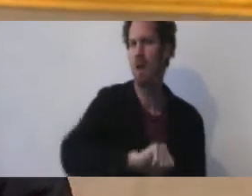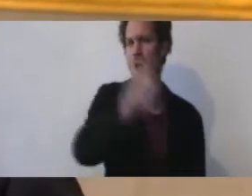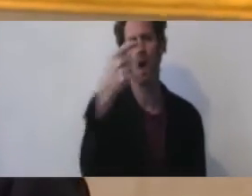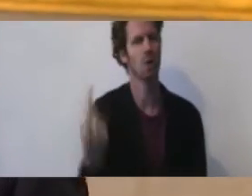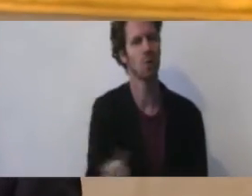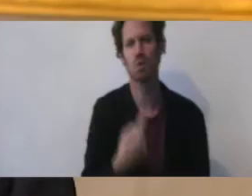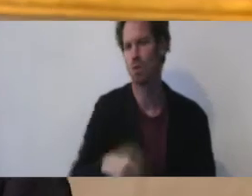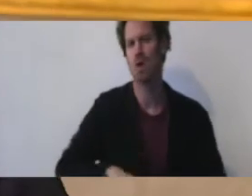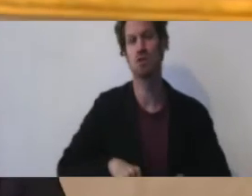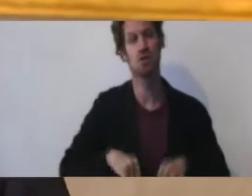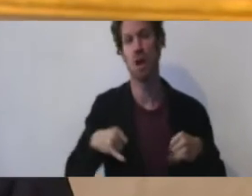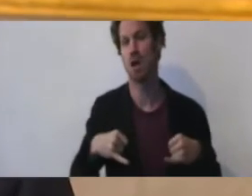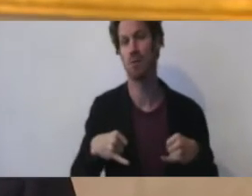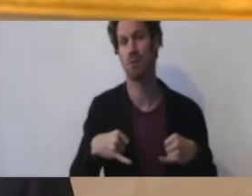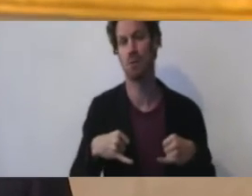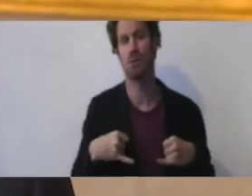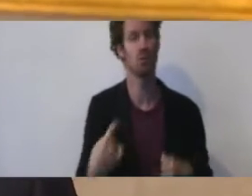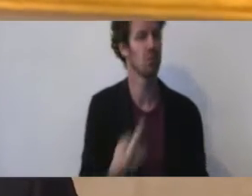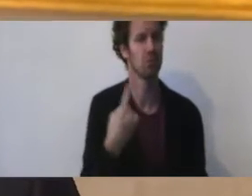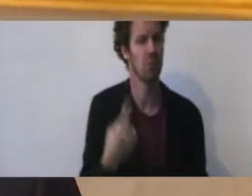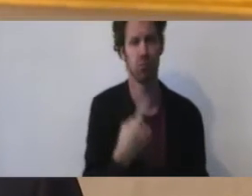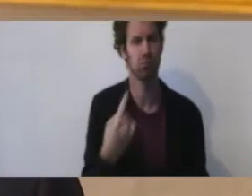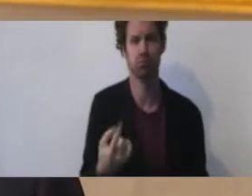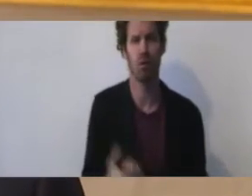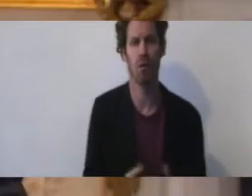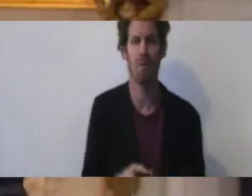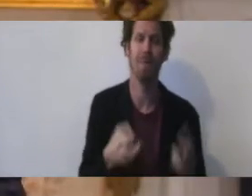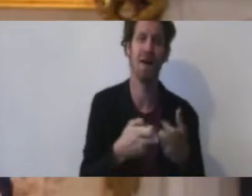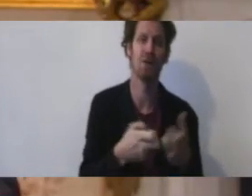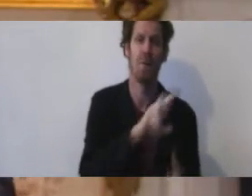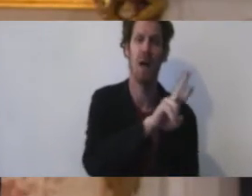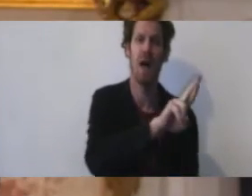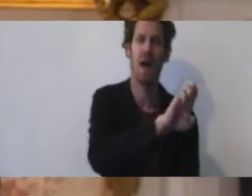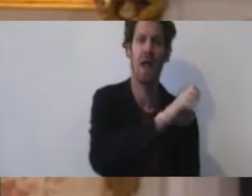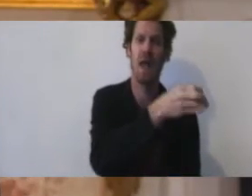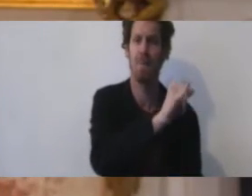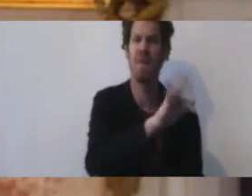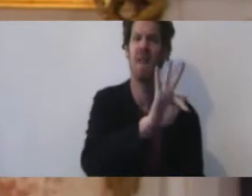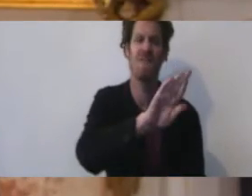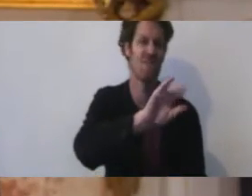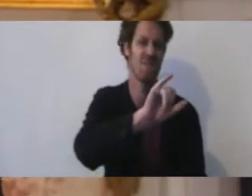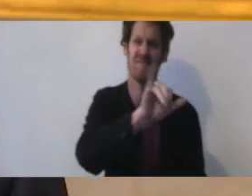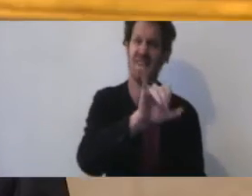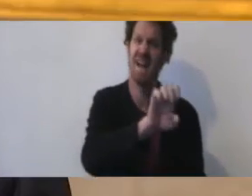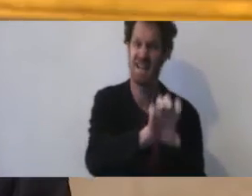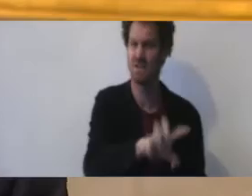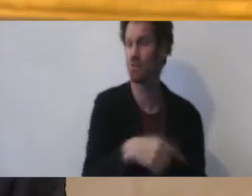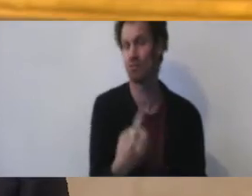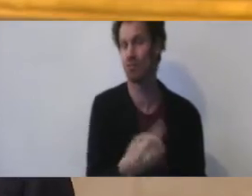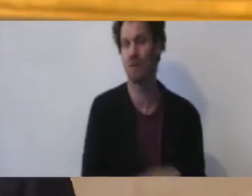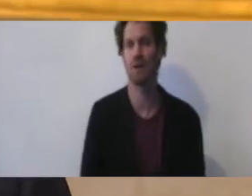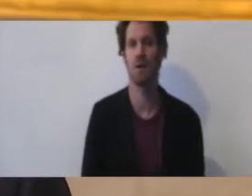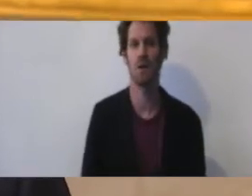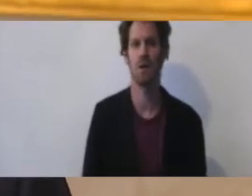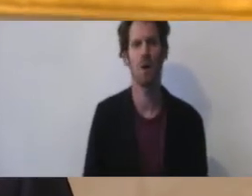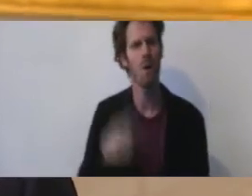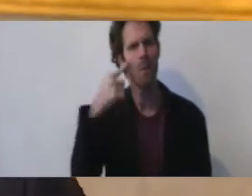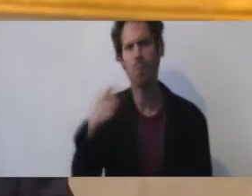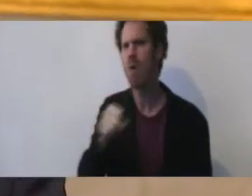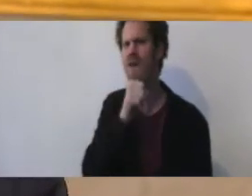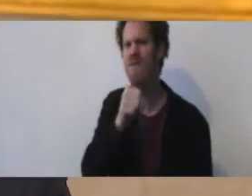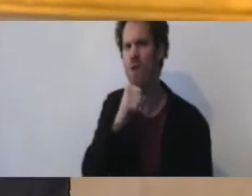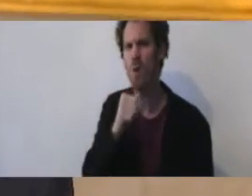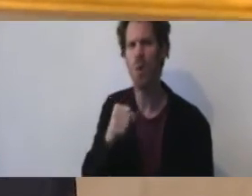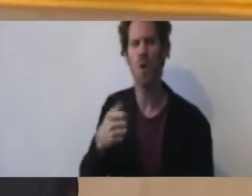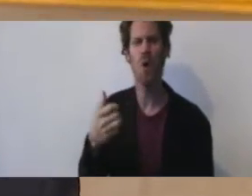jeunesse la jeunesse ce sera toujours ma priorité l'accompagnement des personnes âgées sera amélioré